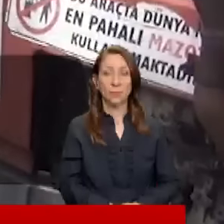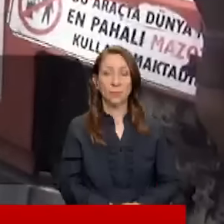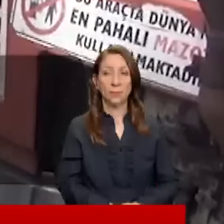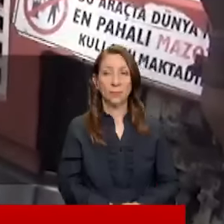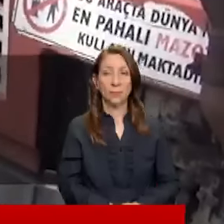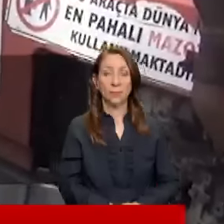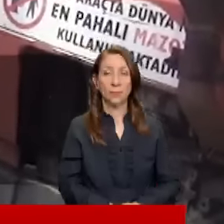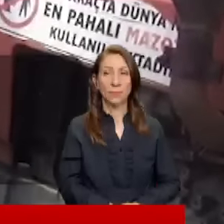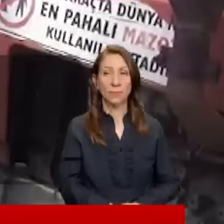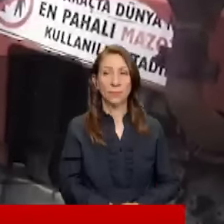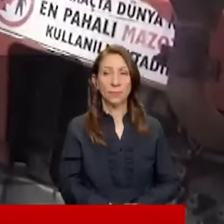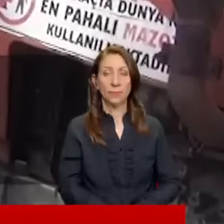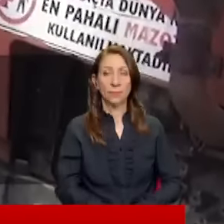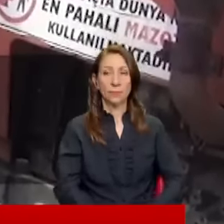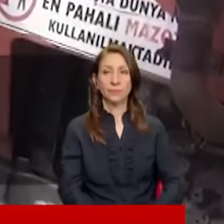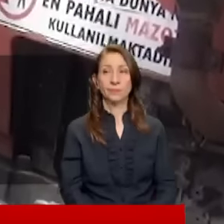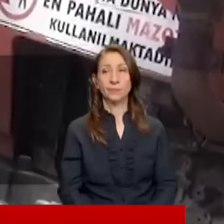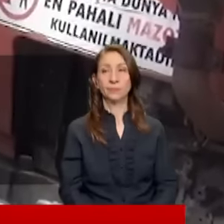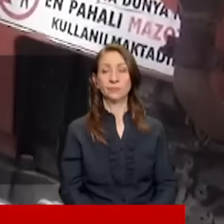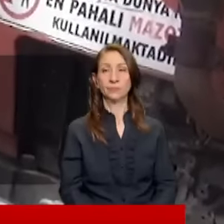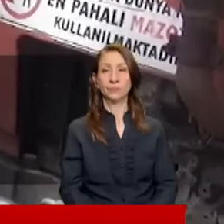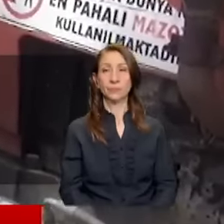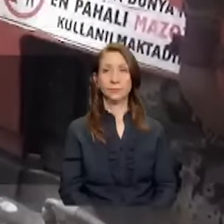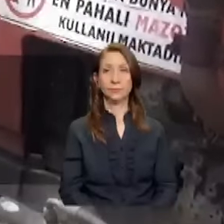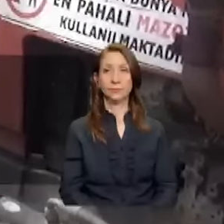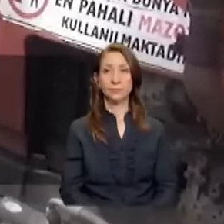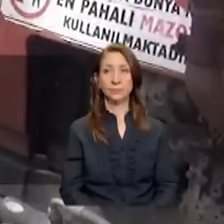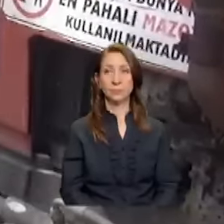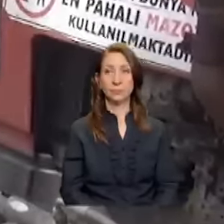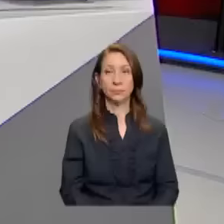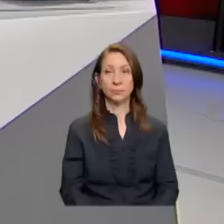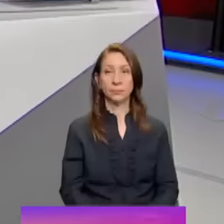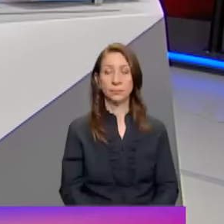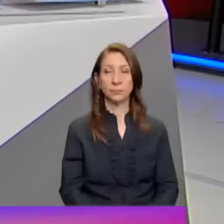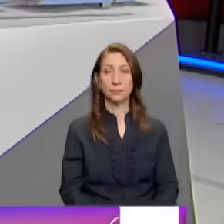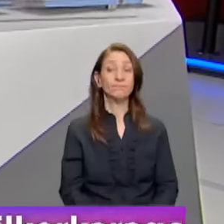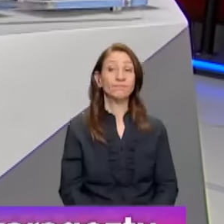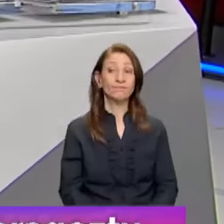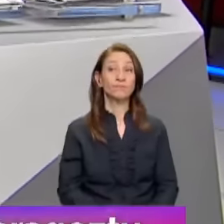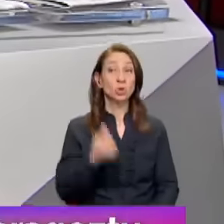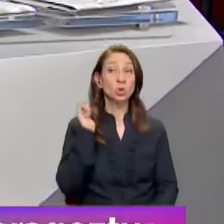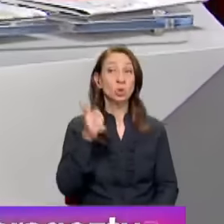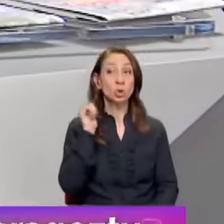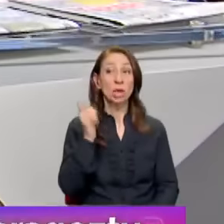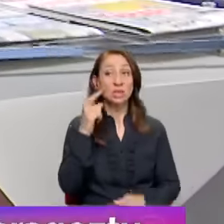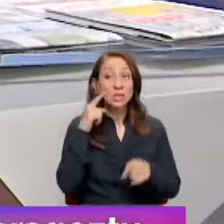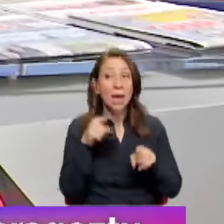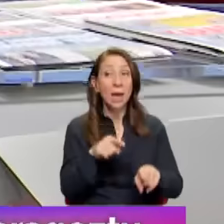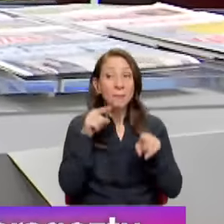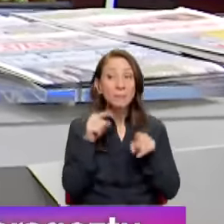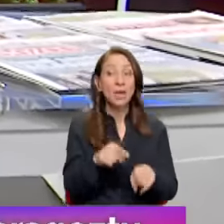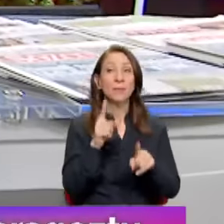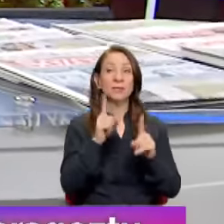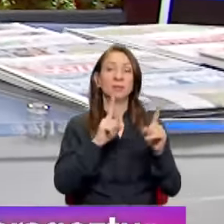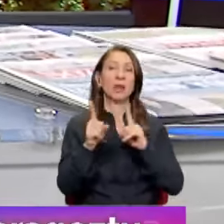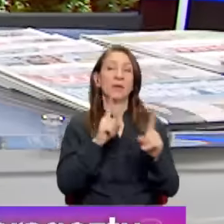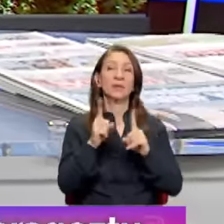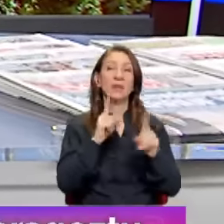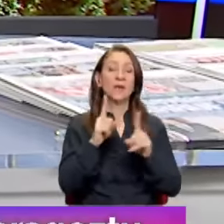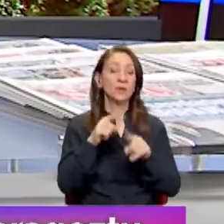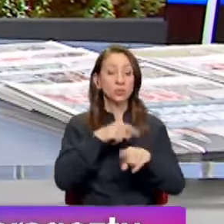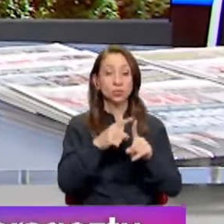ne çiftçiye destek olan bir hükümet yapısı var ne idare yapısı var günlerce takip edilen bir dava